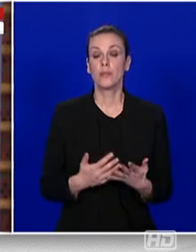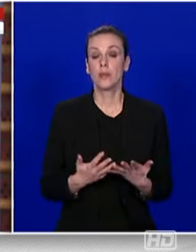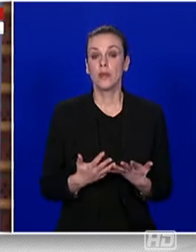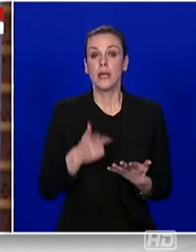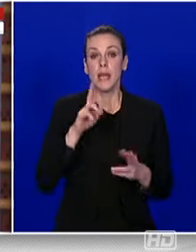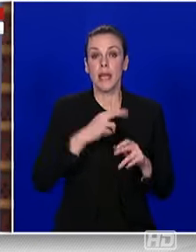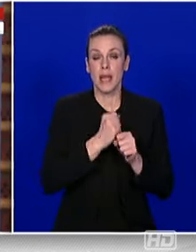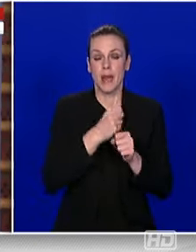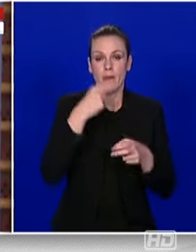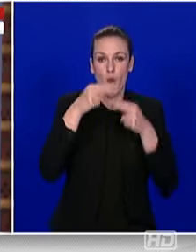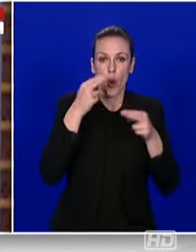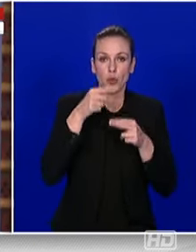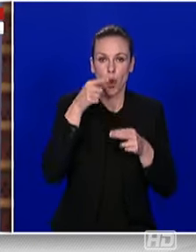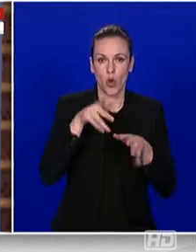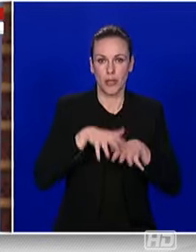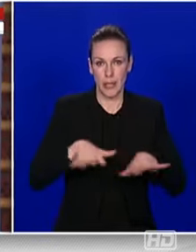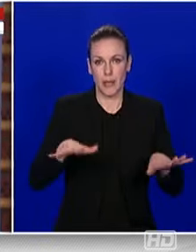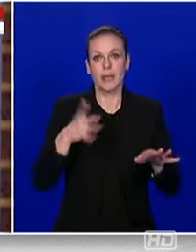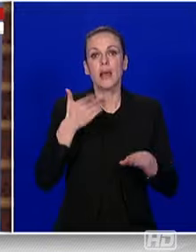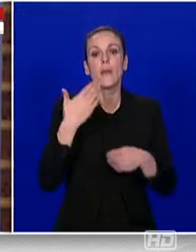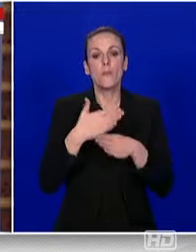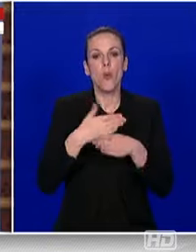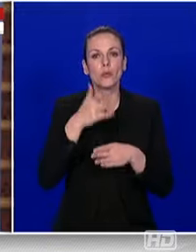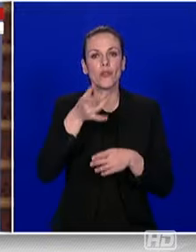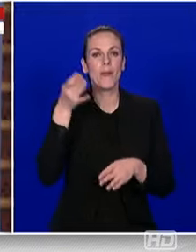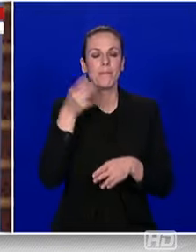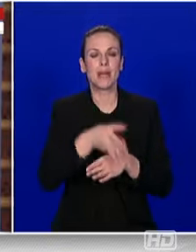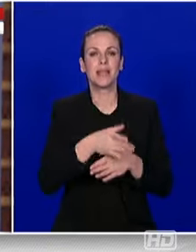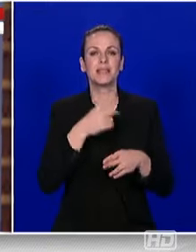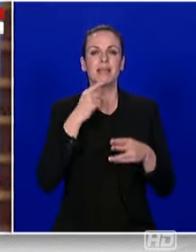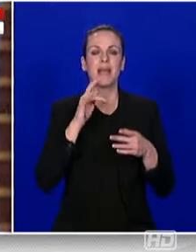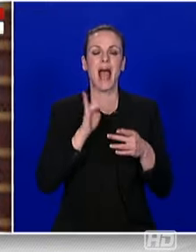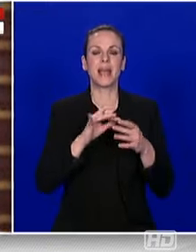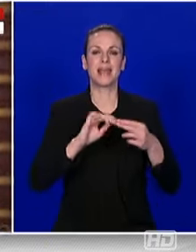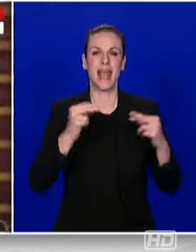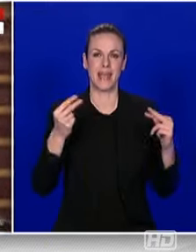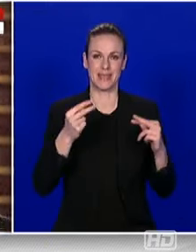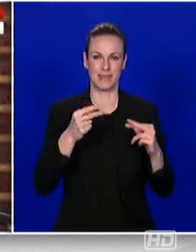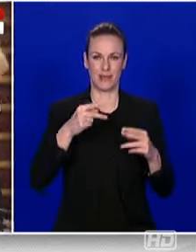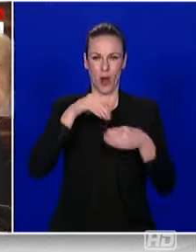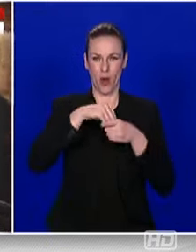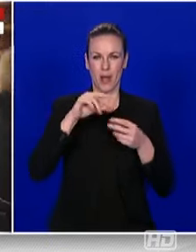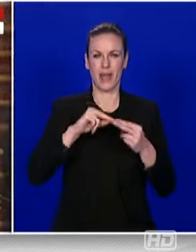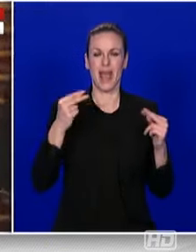kontrole epidemije pomoću brzih antigenskih testova. Hvala.